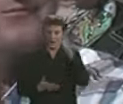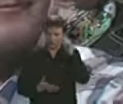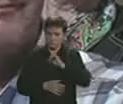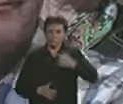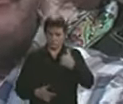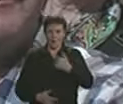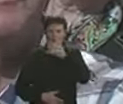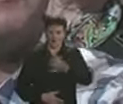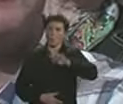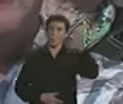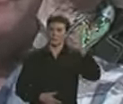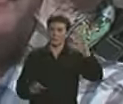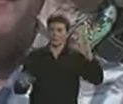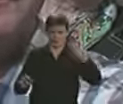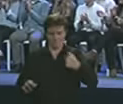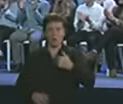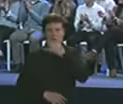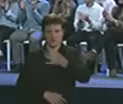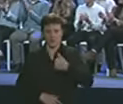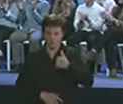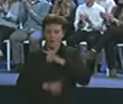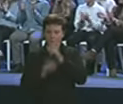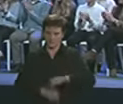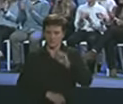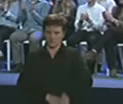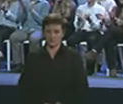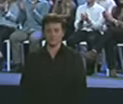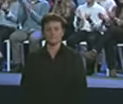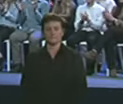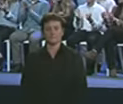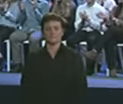dit, personne d'autre. Et c'est moi qui l'ai fait respecter.